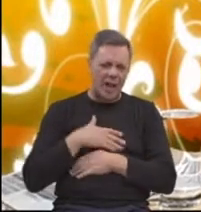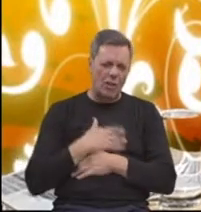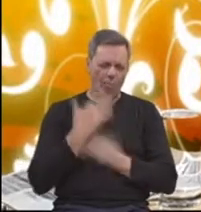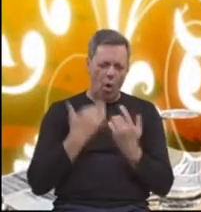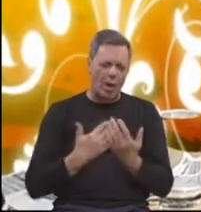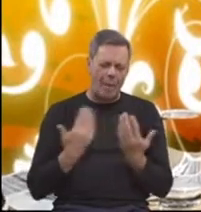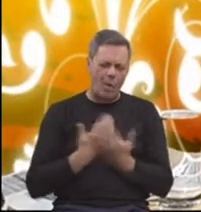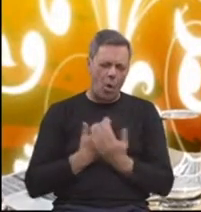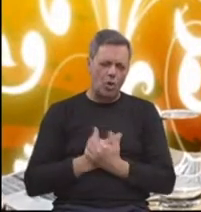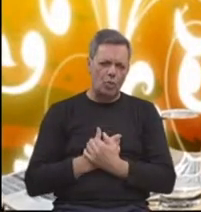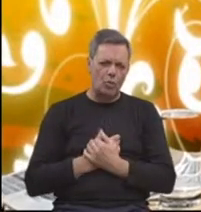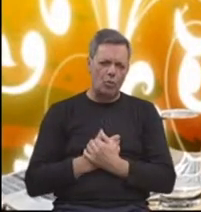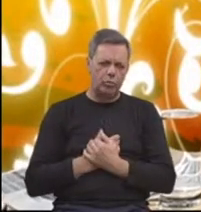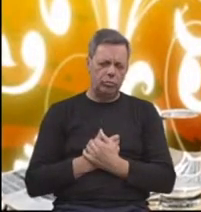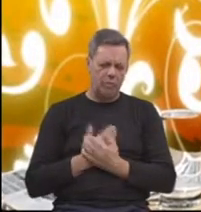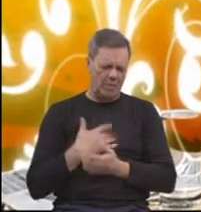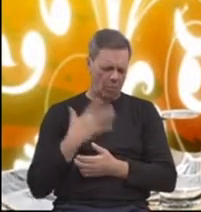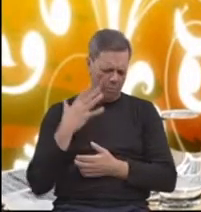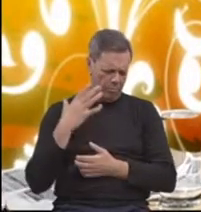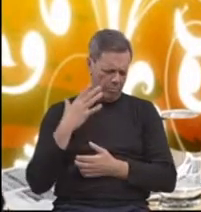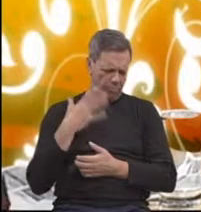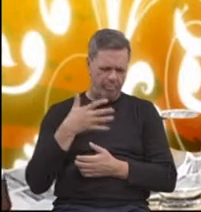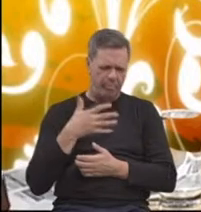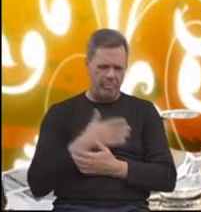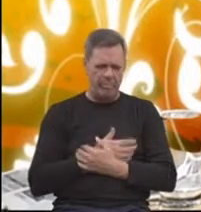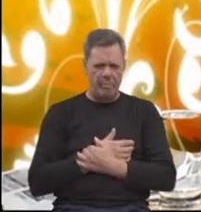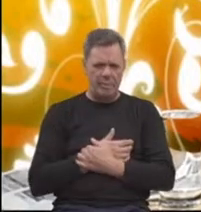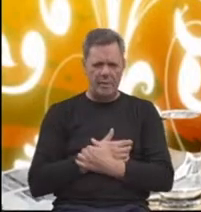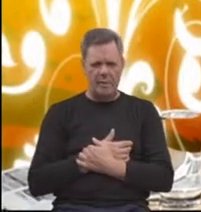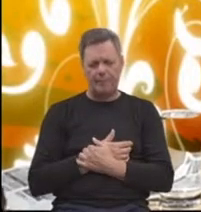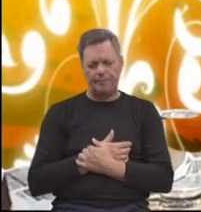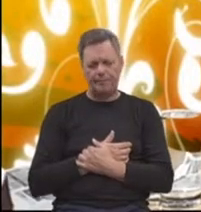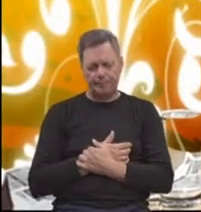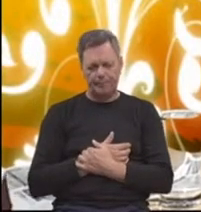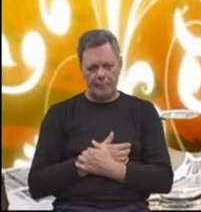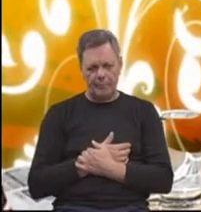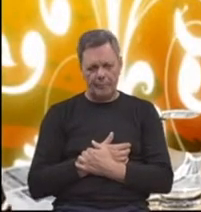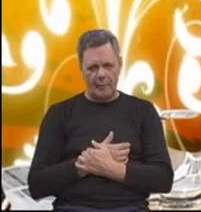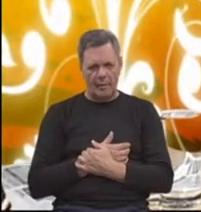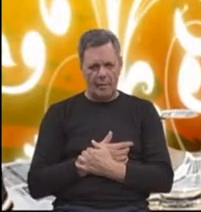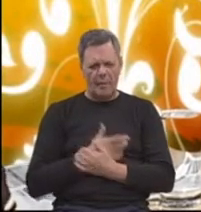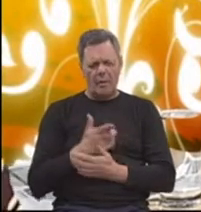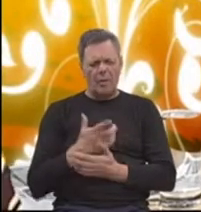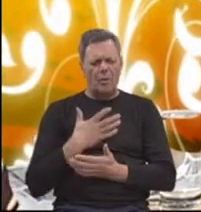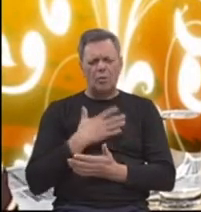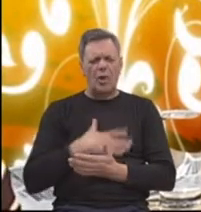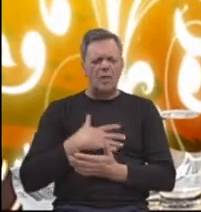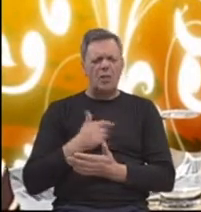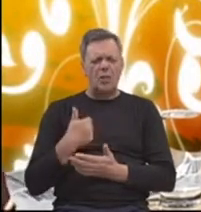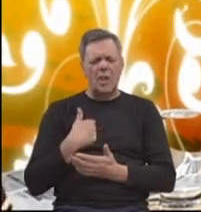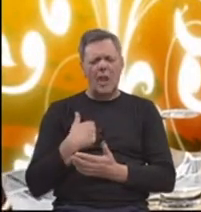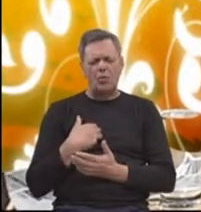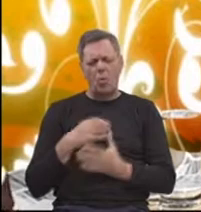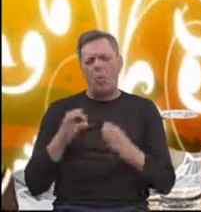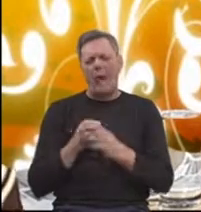brojkama koje su, peti smo između, ne znam koliko smo zemalja imali jedan projekt radili, to je pogubno za našu malu zemlju